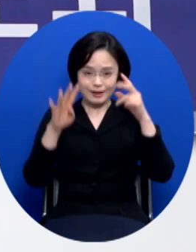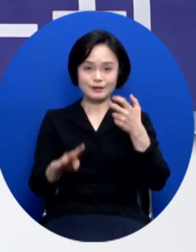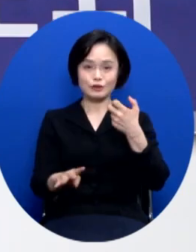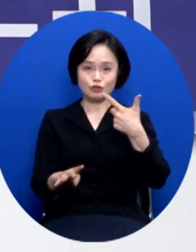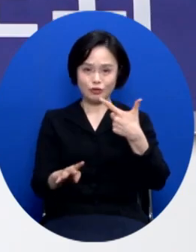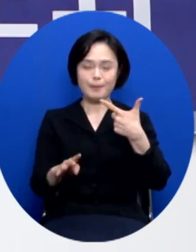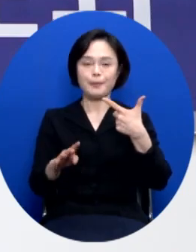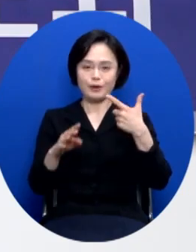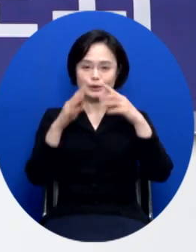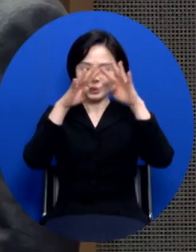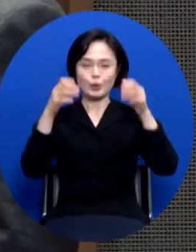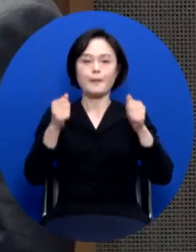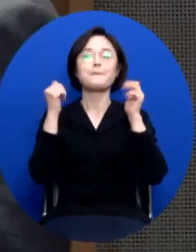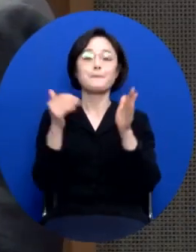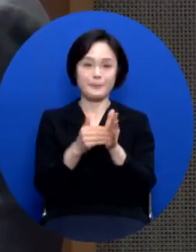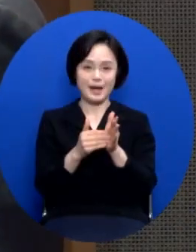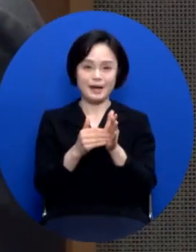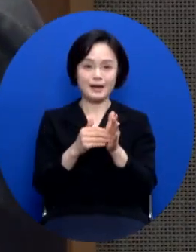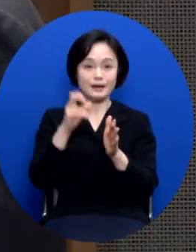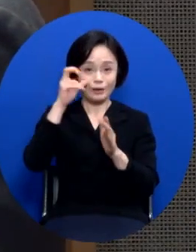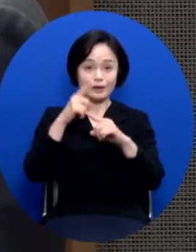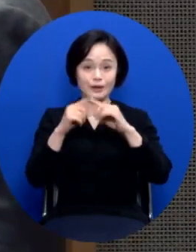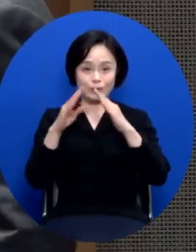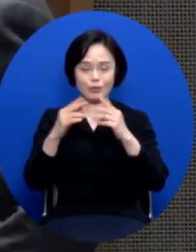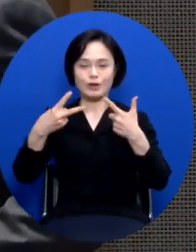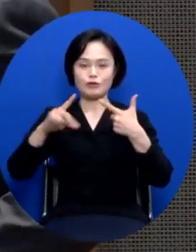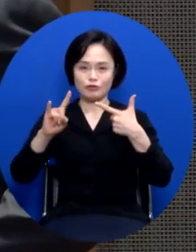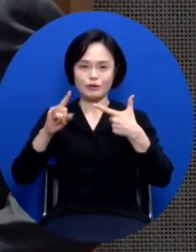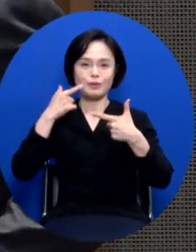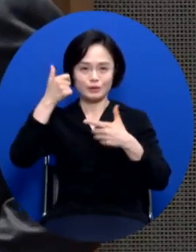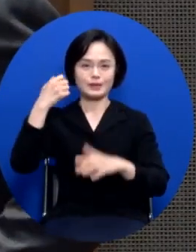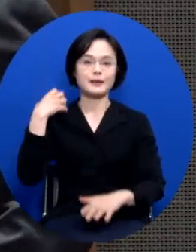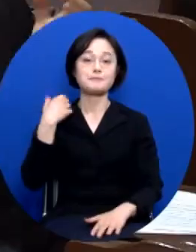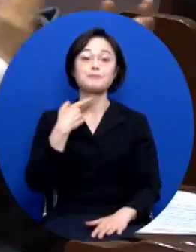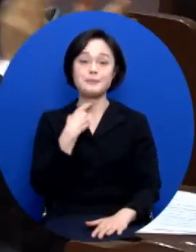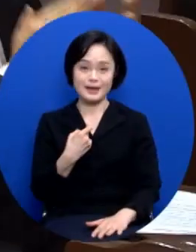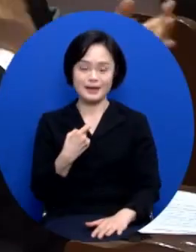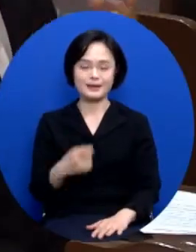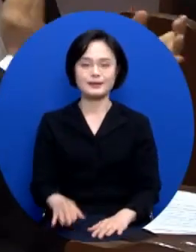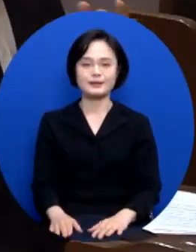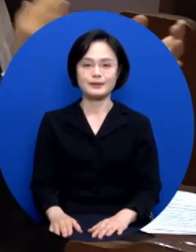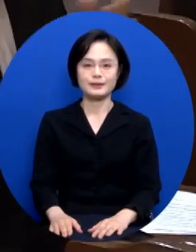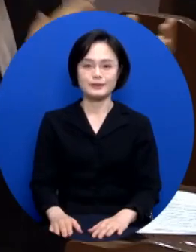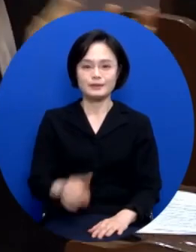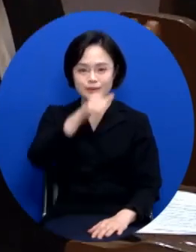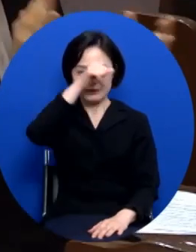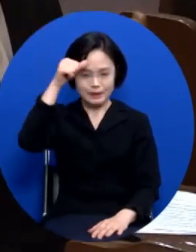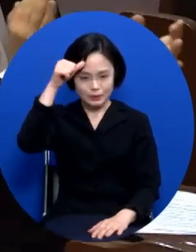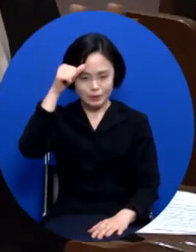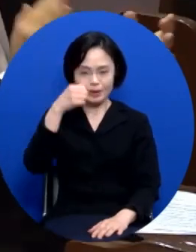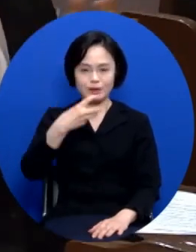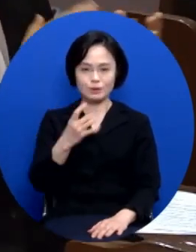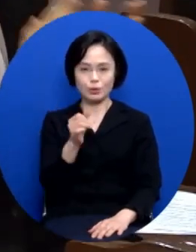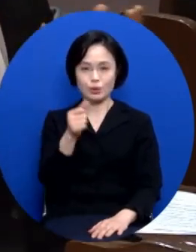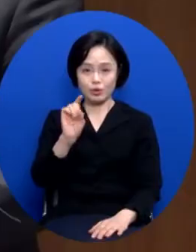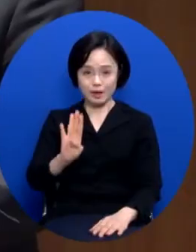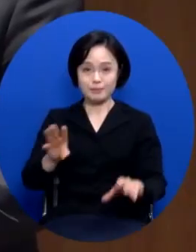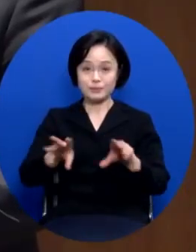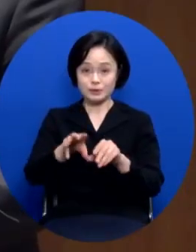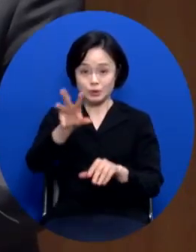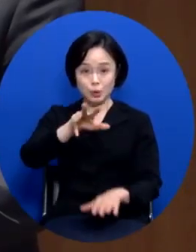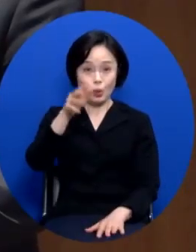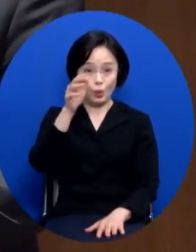2018년 3월에 영락교회 제6대 위임 목사로 부임했으며 대한예수교 장로회 통합총회 군선교 후원회